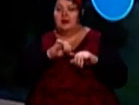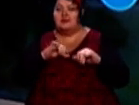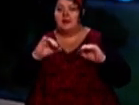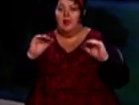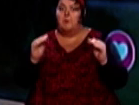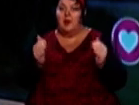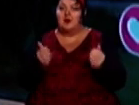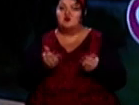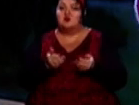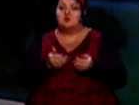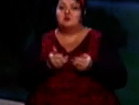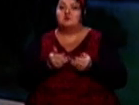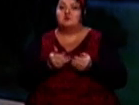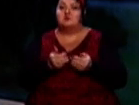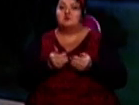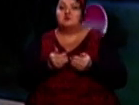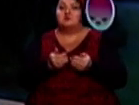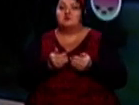найменшим